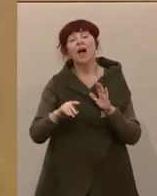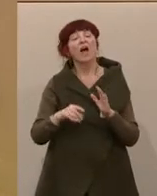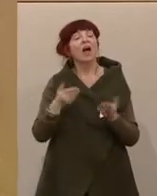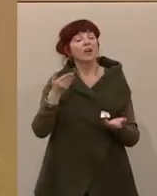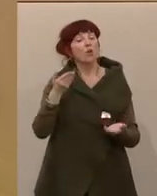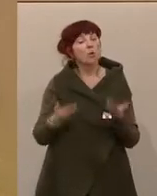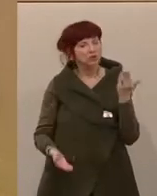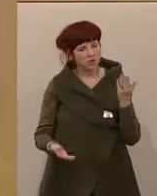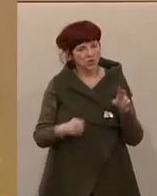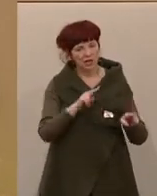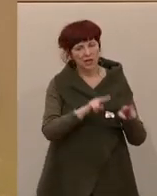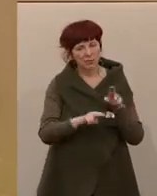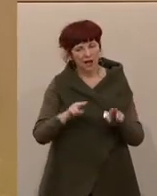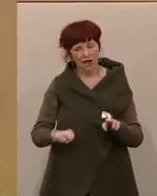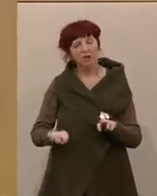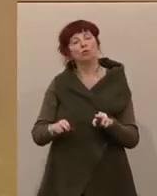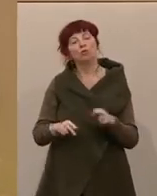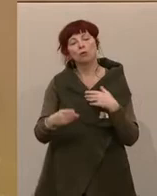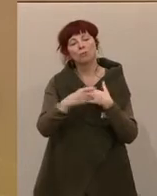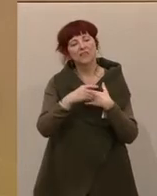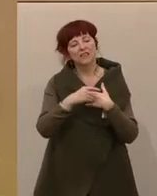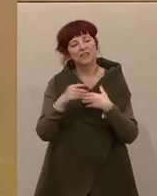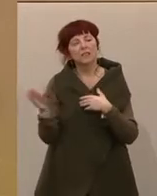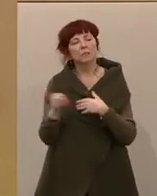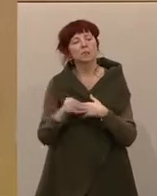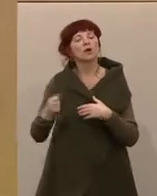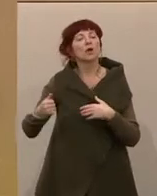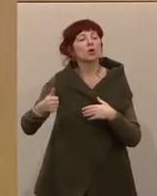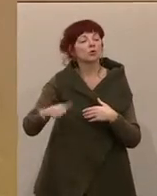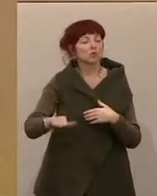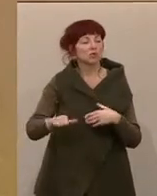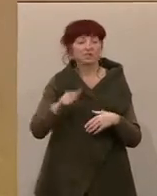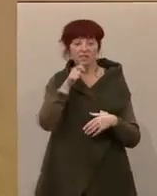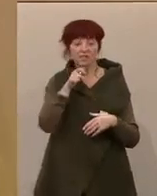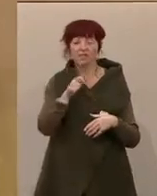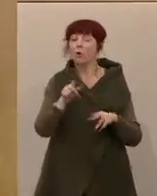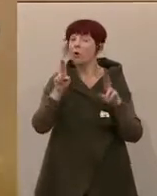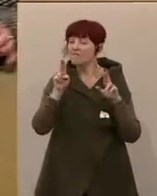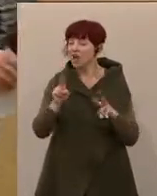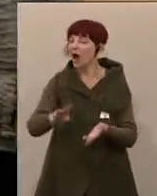nicht zusatzversicherten Patienten eindeutig ausgeschlossen ist.